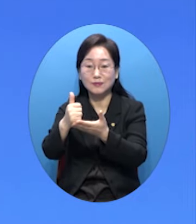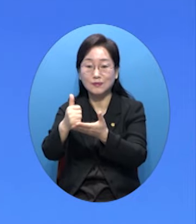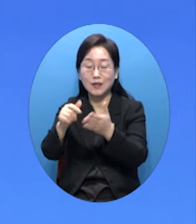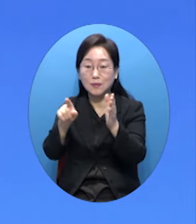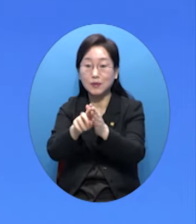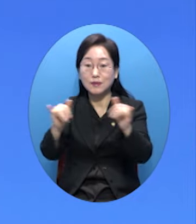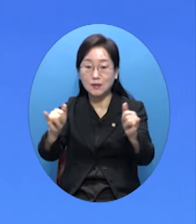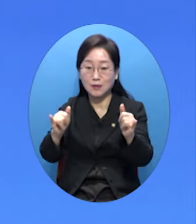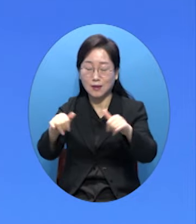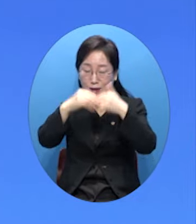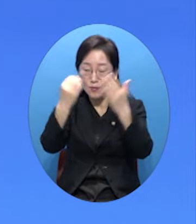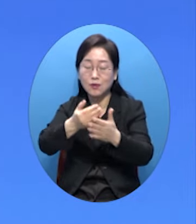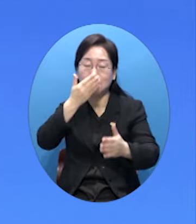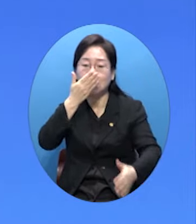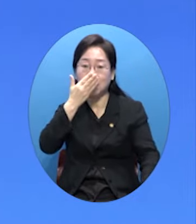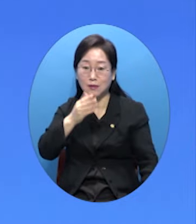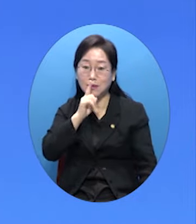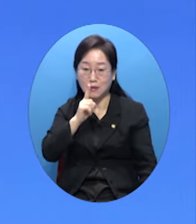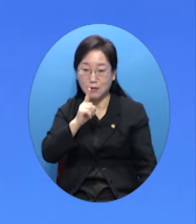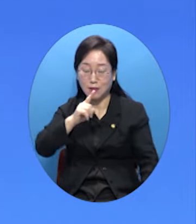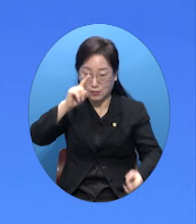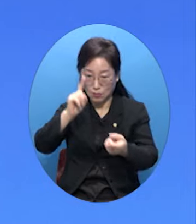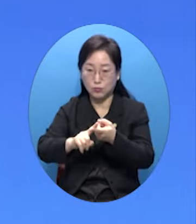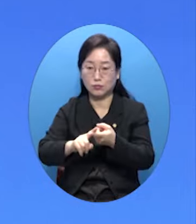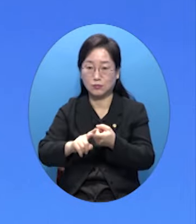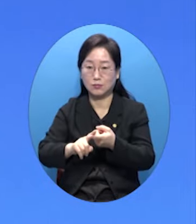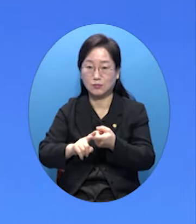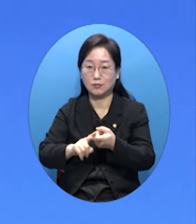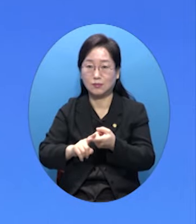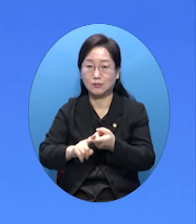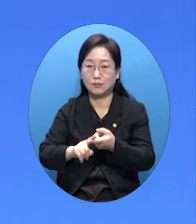믿는 자에게는 능치 못할 일이 없다고 말씀하셨으므로